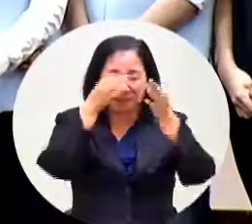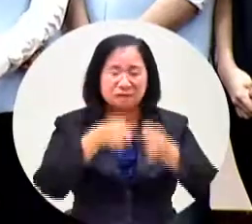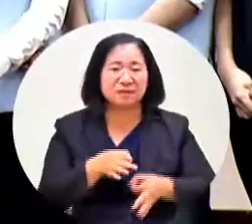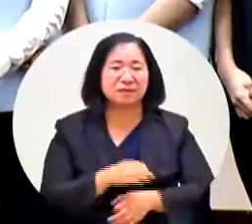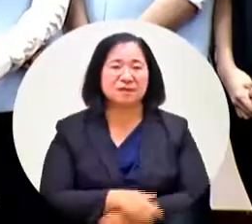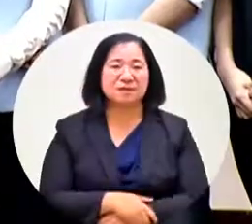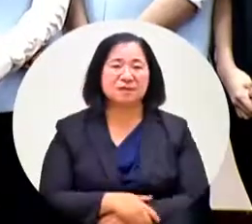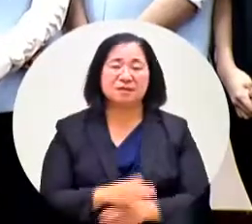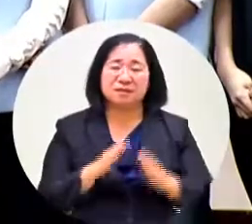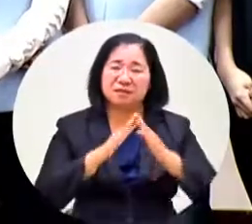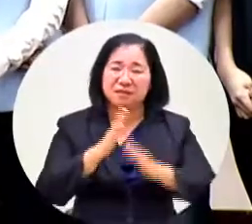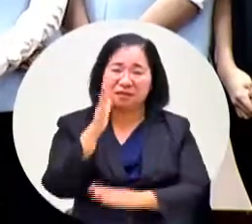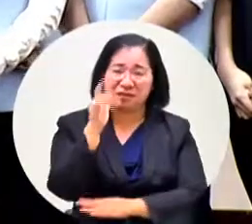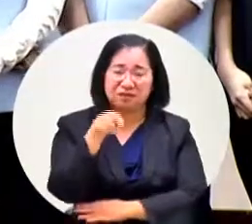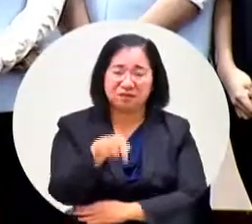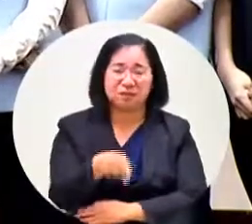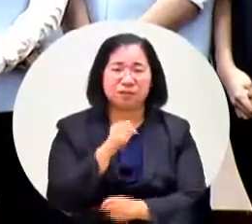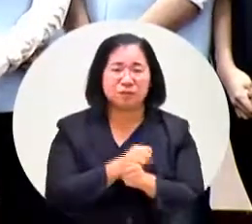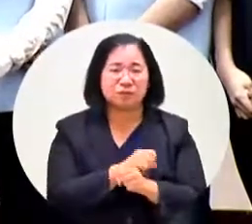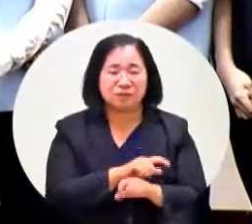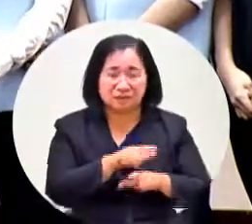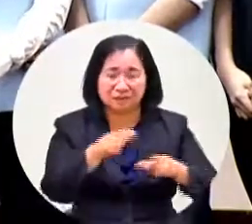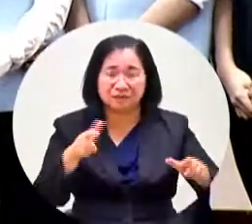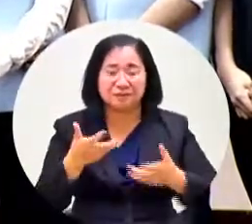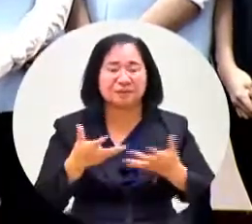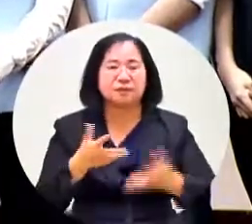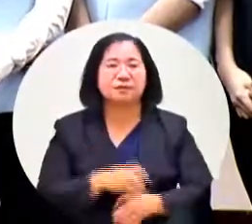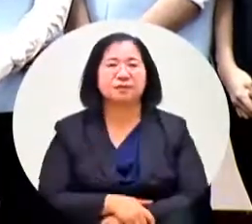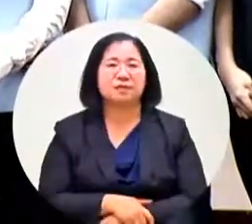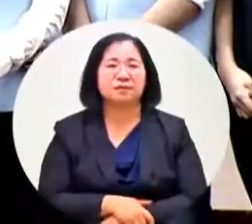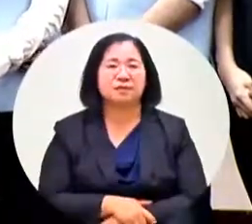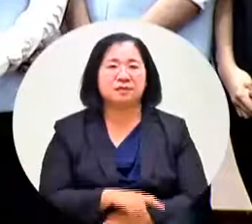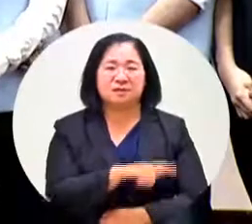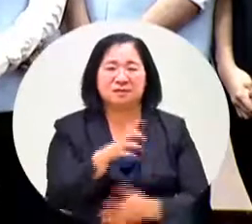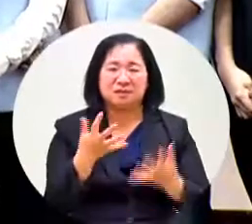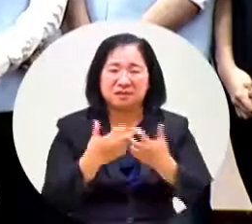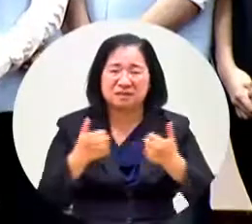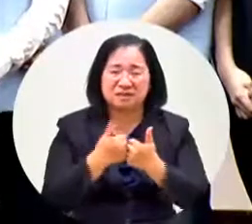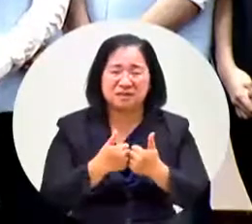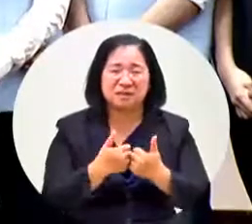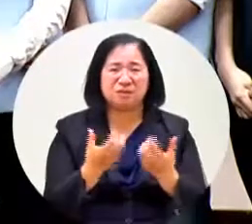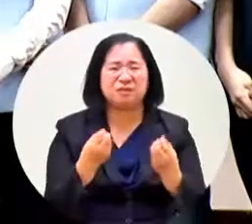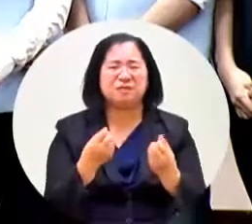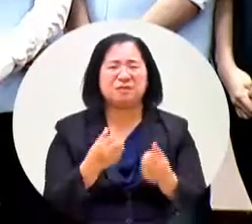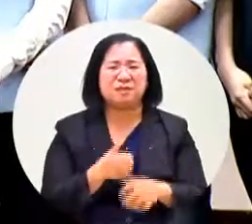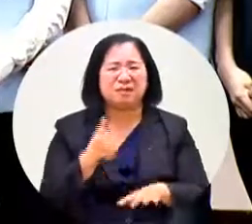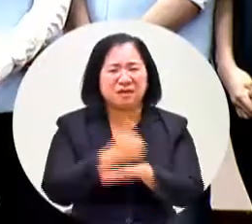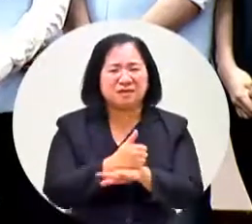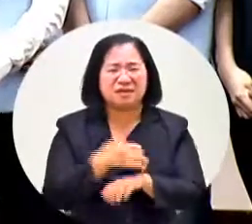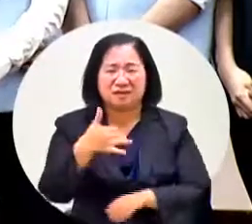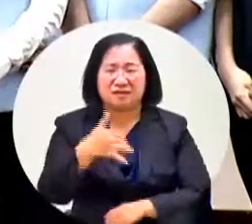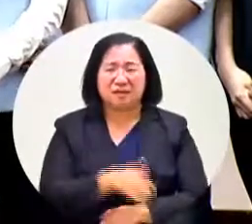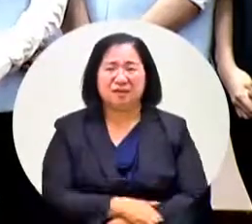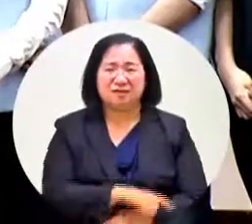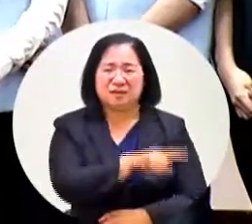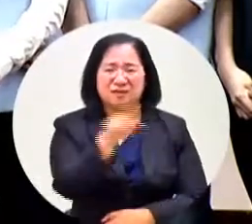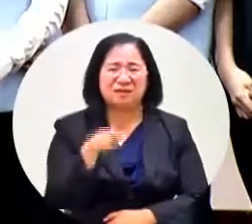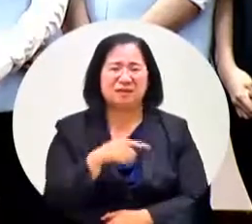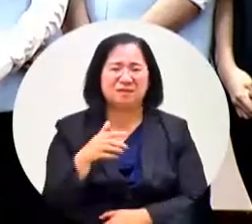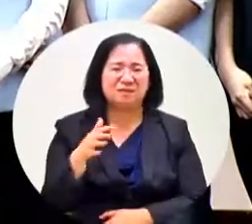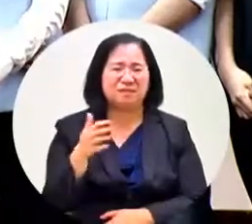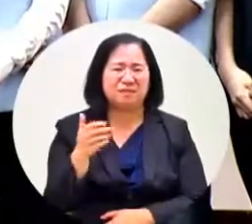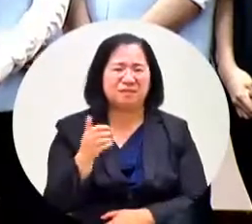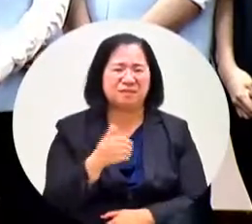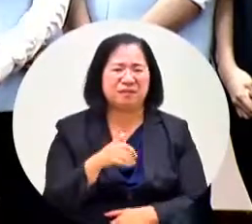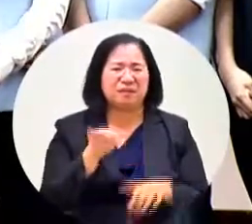党，希望你们回归高雄的市政。我们议员的本质是要好好的监督高雄市政，好